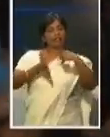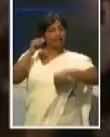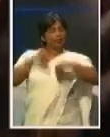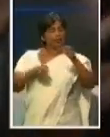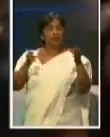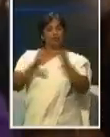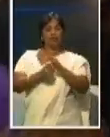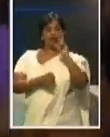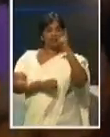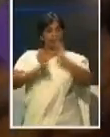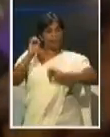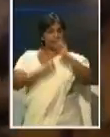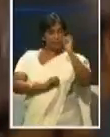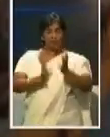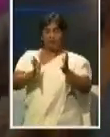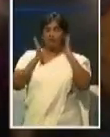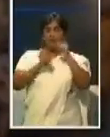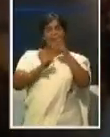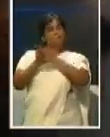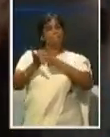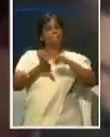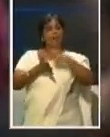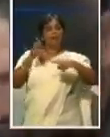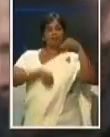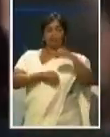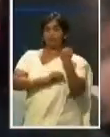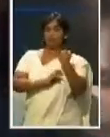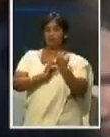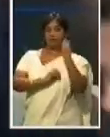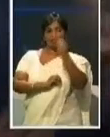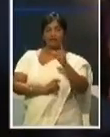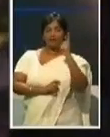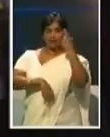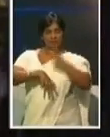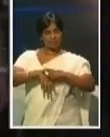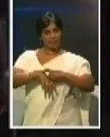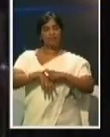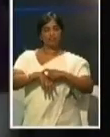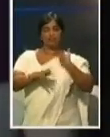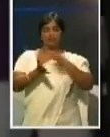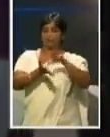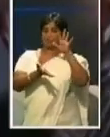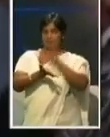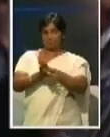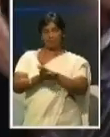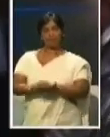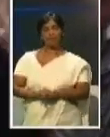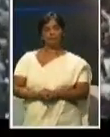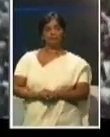පක්ෂයකට 70%කට අධික පළාත් පාලන ආයතන සංඛ්‍යාවක බලය හිමි වූ පළමු අවස්ථාව ලෙස ඉතිහාසයට එක් වුණා.